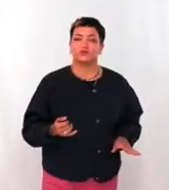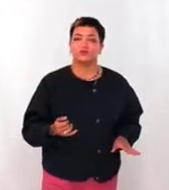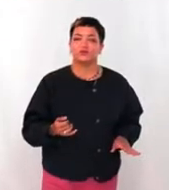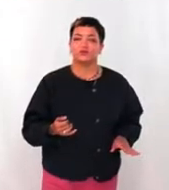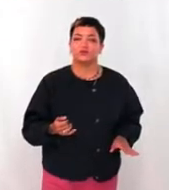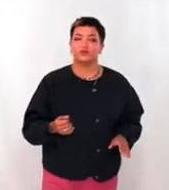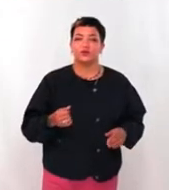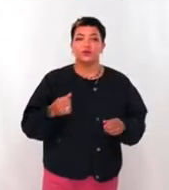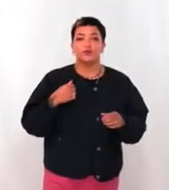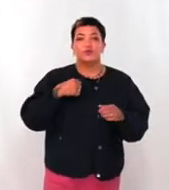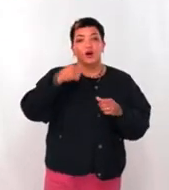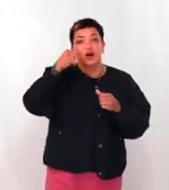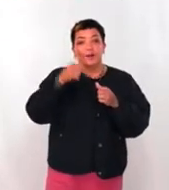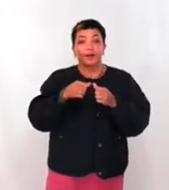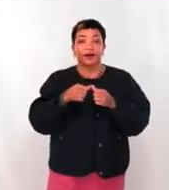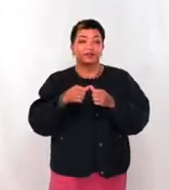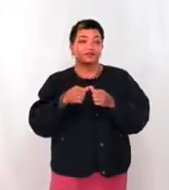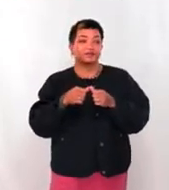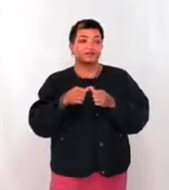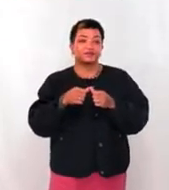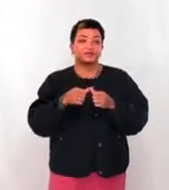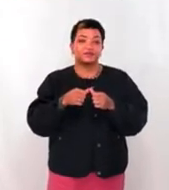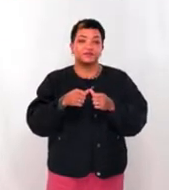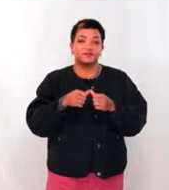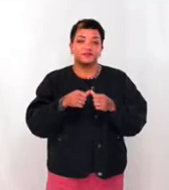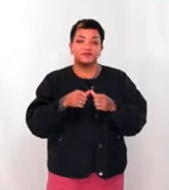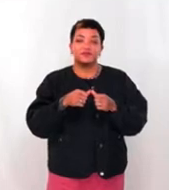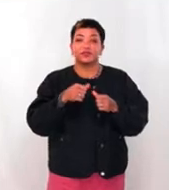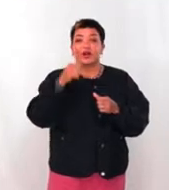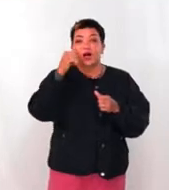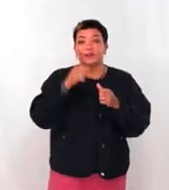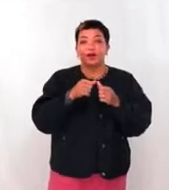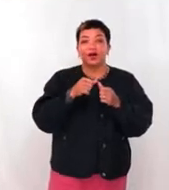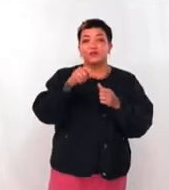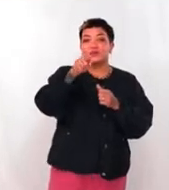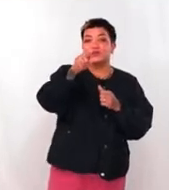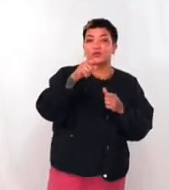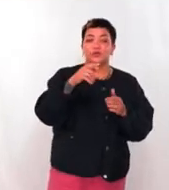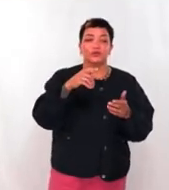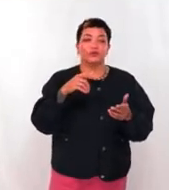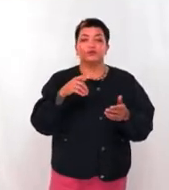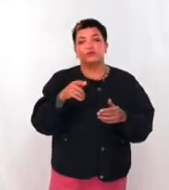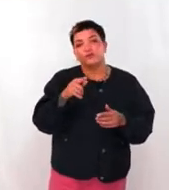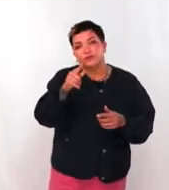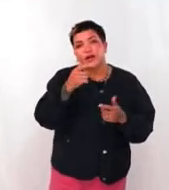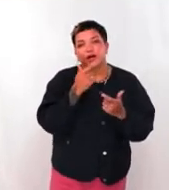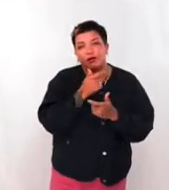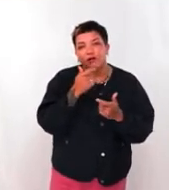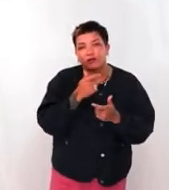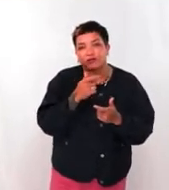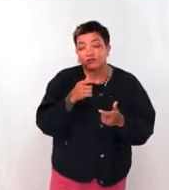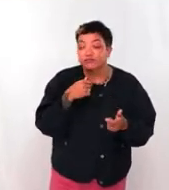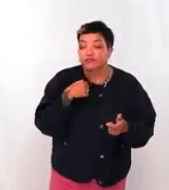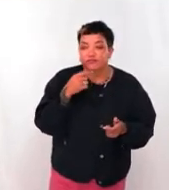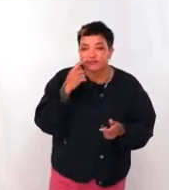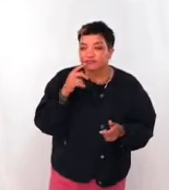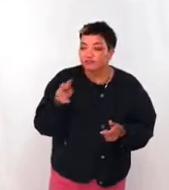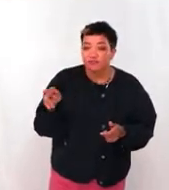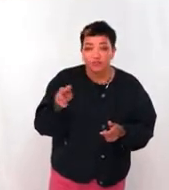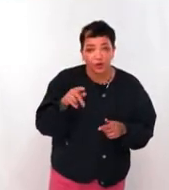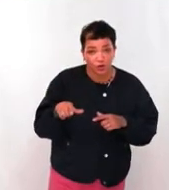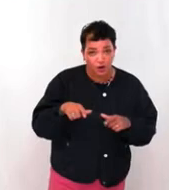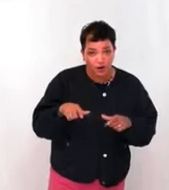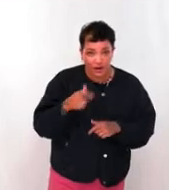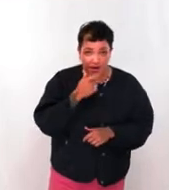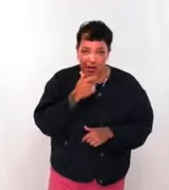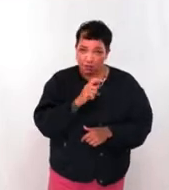vous, parents des plumes du Pan, vous expliquiez que... Mais ça vous fait rire, sûrement, hein, enfin, je vois que ça fait pas rire vos collègues.